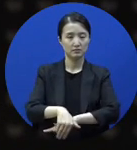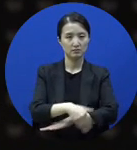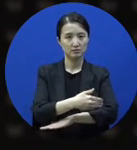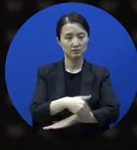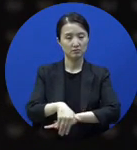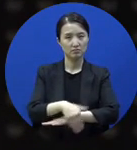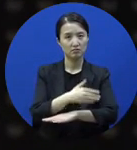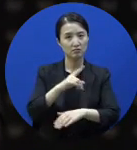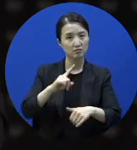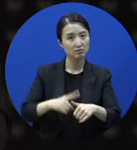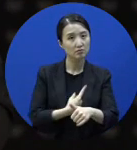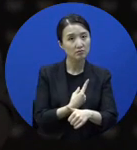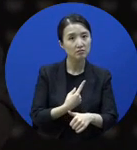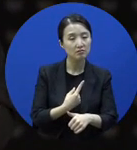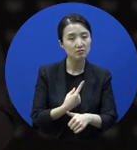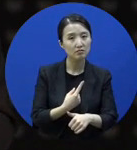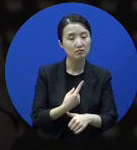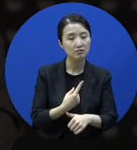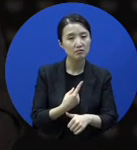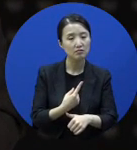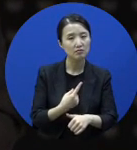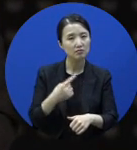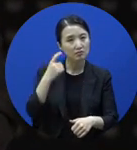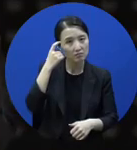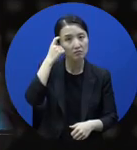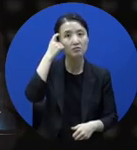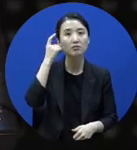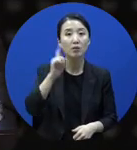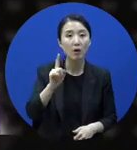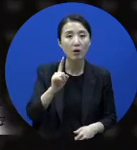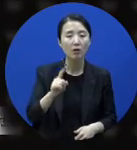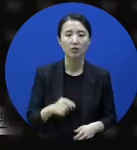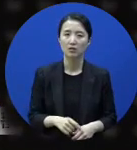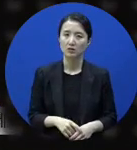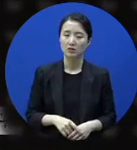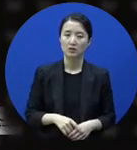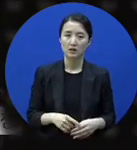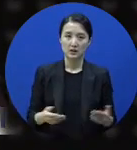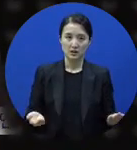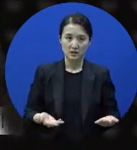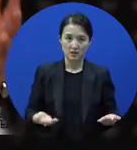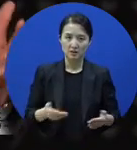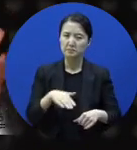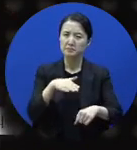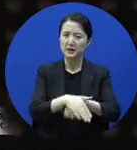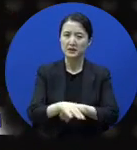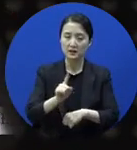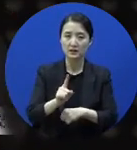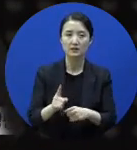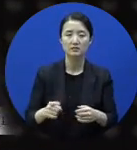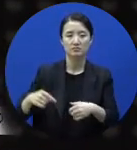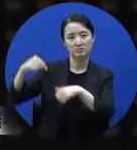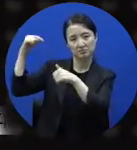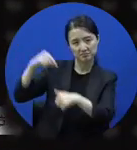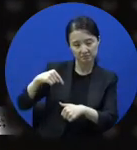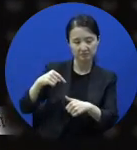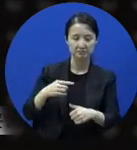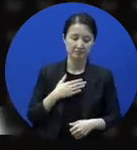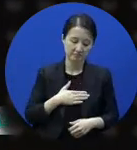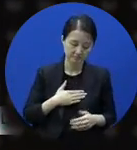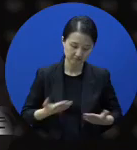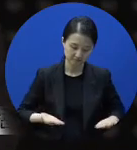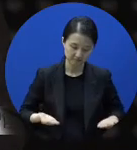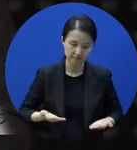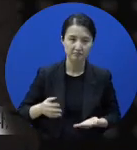그렇습니다. 직장은 누구에게 일을 시킴을 받죠. 그것을 일을 진행을 하고 월급을 받는 거죠. 일반적으로 그게 이제